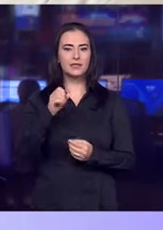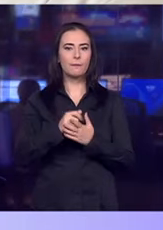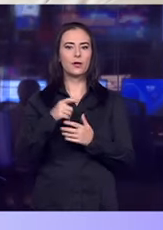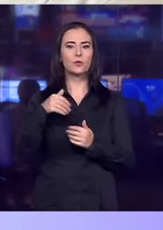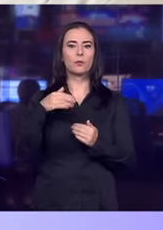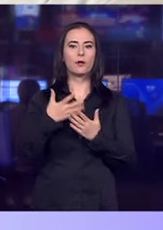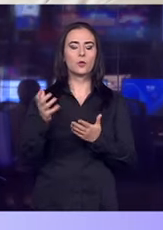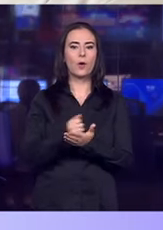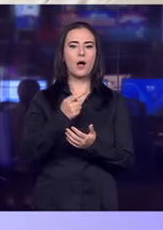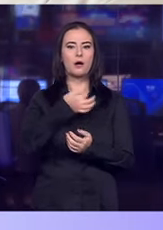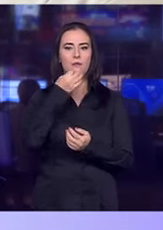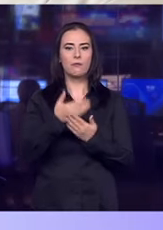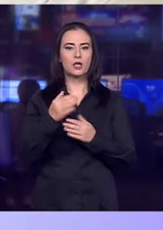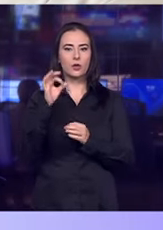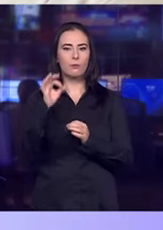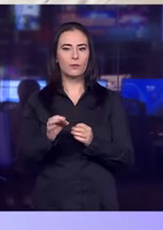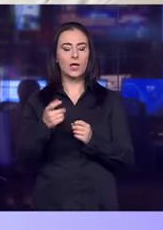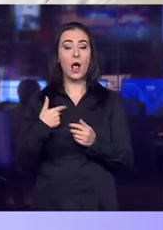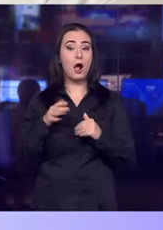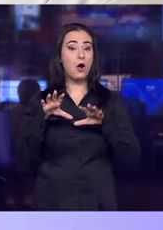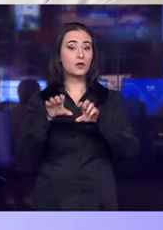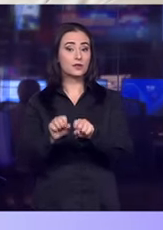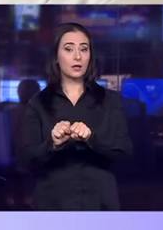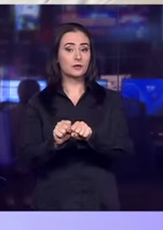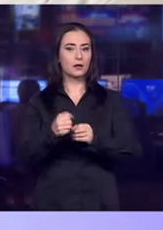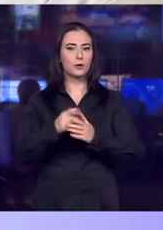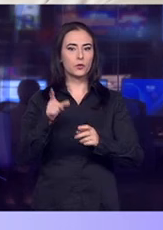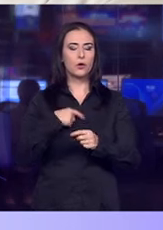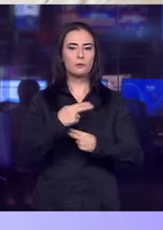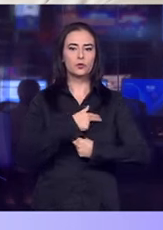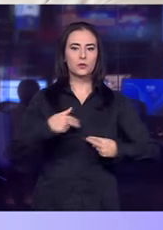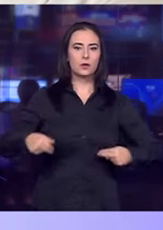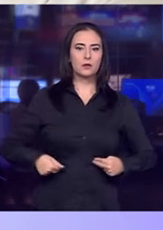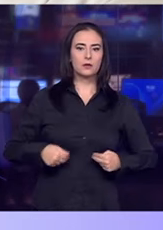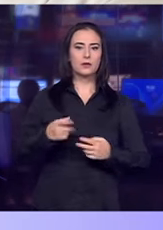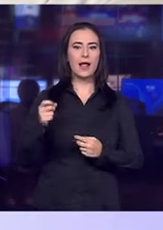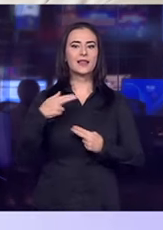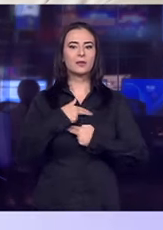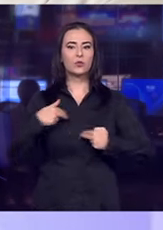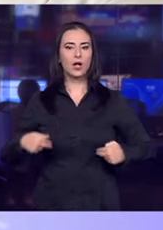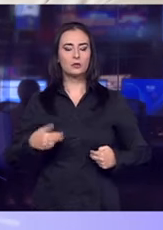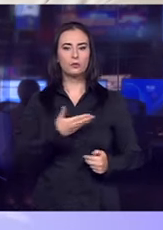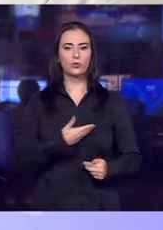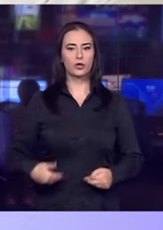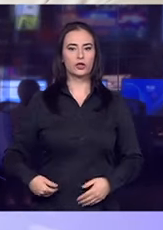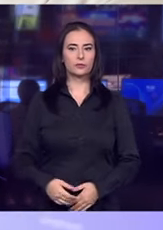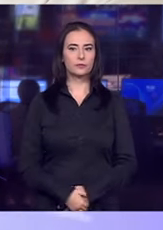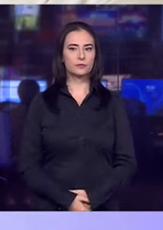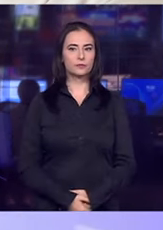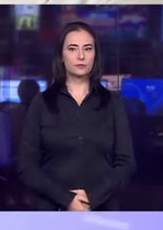trei, așa cum spuneam, vor ajunge în fața unui judecător de la Tribunalul București.